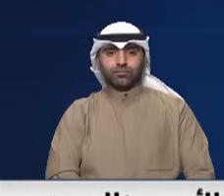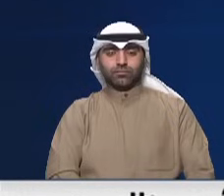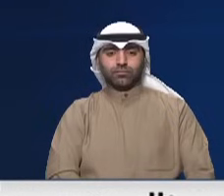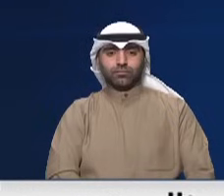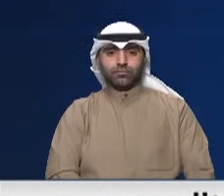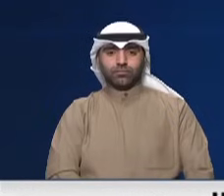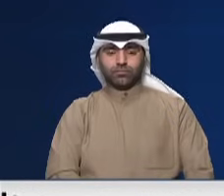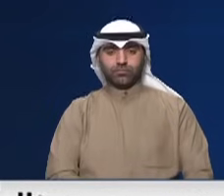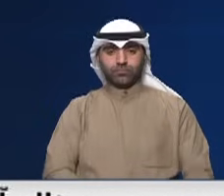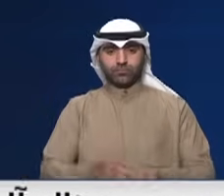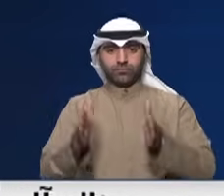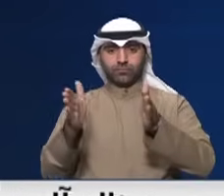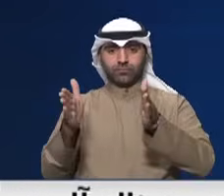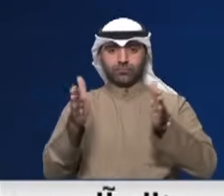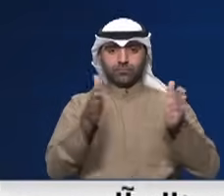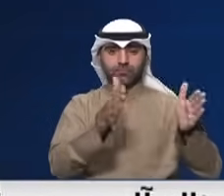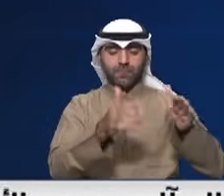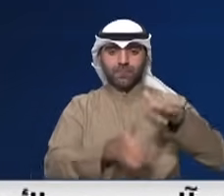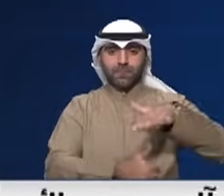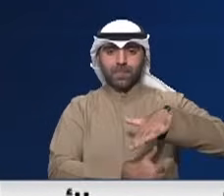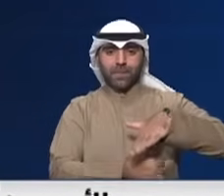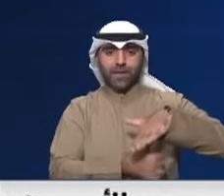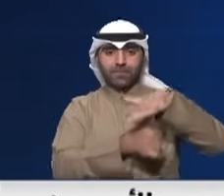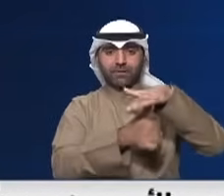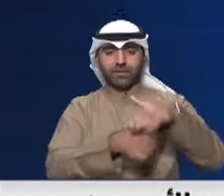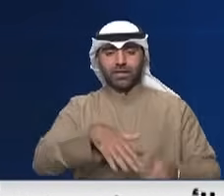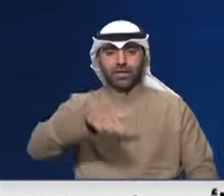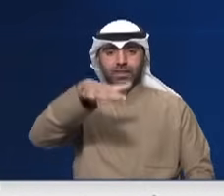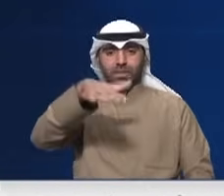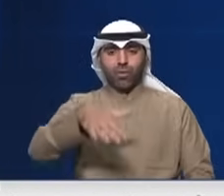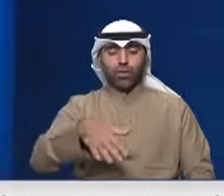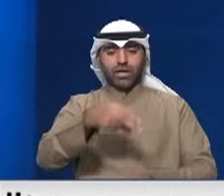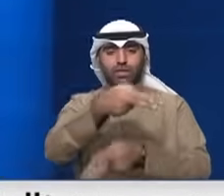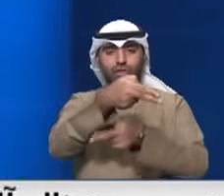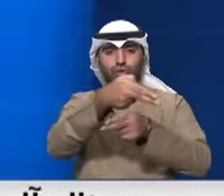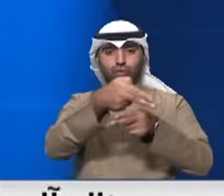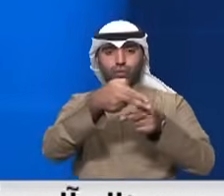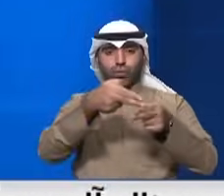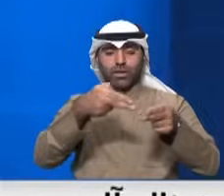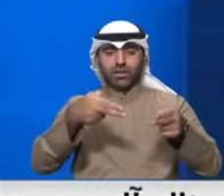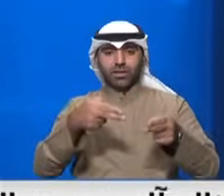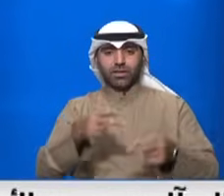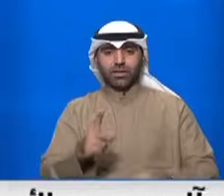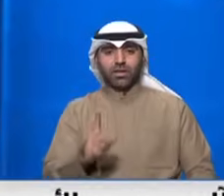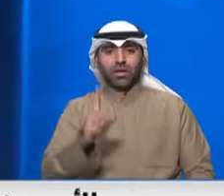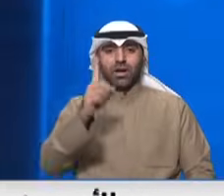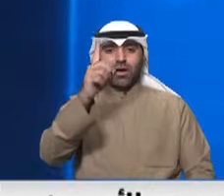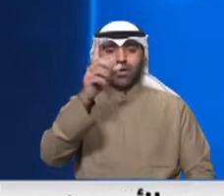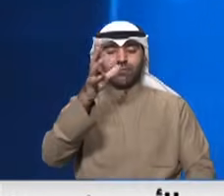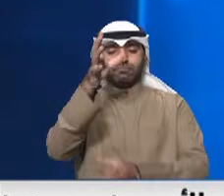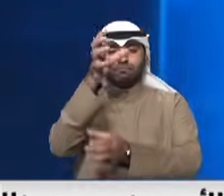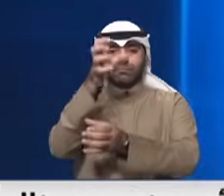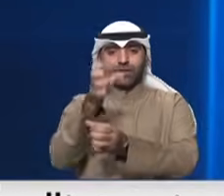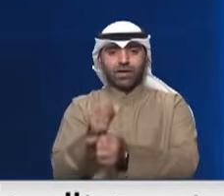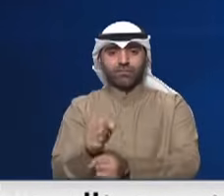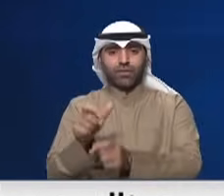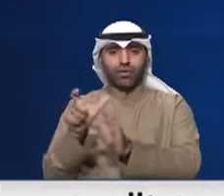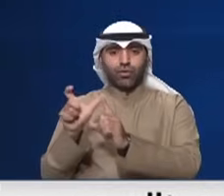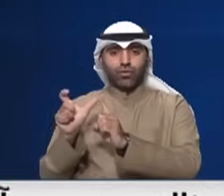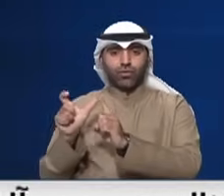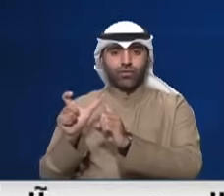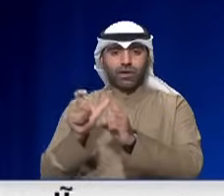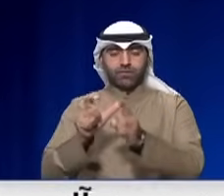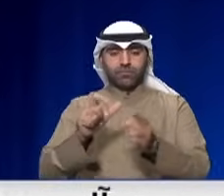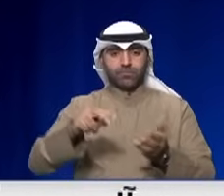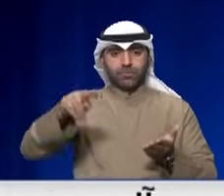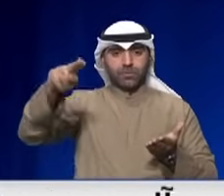تلقى حضره صاحب السمو امير الب لاد الشيخ مشعل الاحمد الجابر الصباح حفظه الله ورعاه برقيه تعزيه